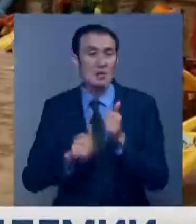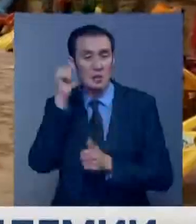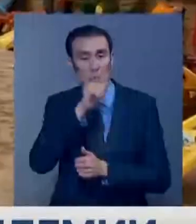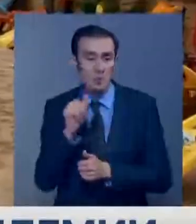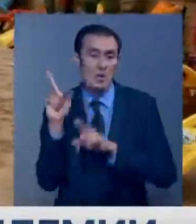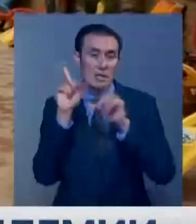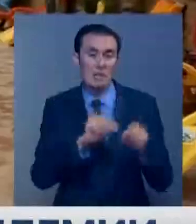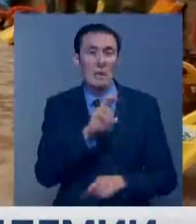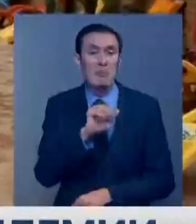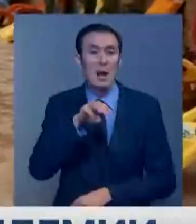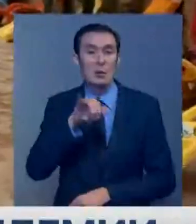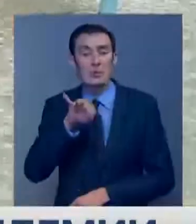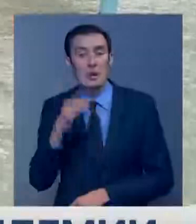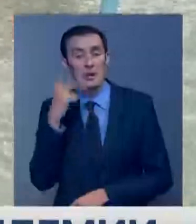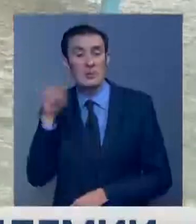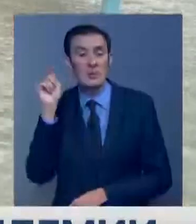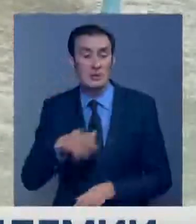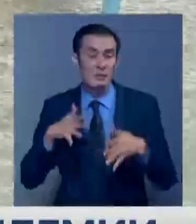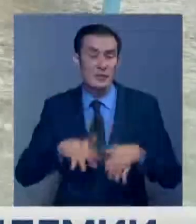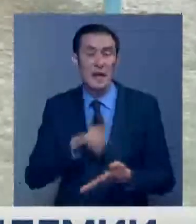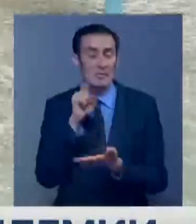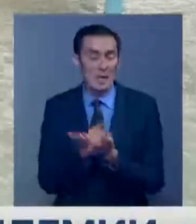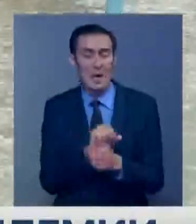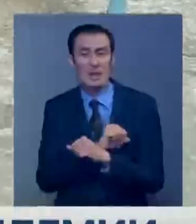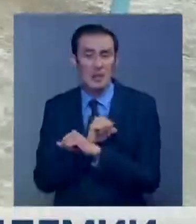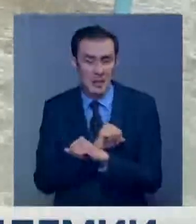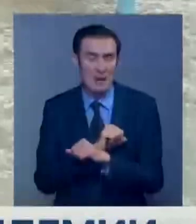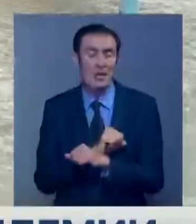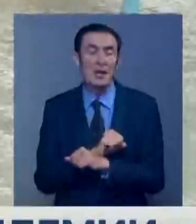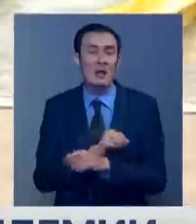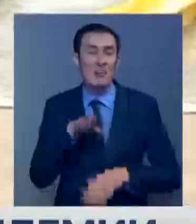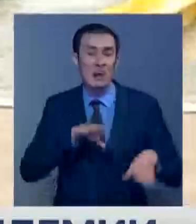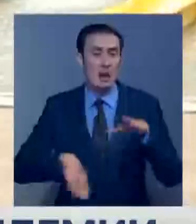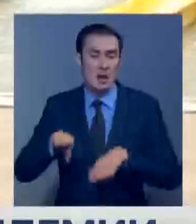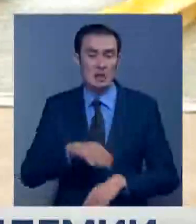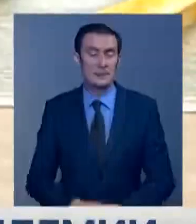ездит в Батуми. А когда находится в Тбилиси, не упускает шанс отдохнуть и на столичных пляжах.